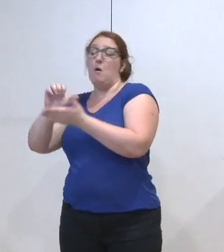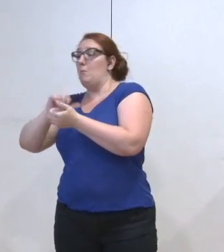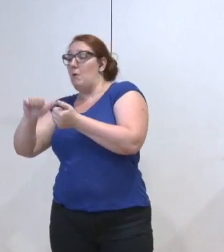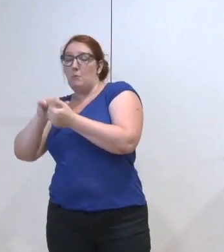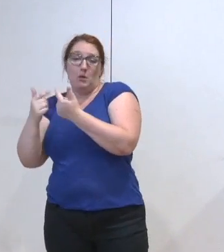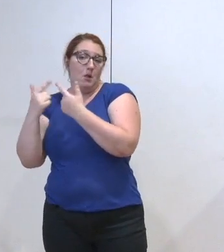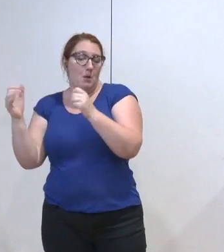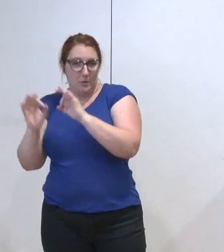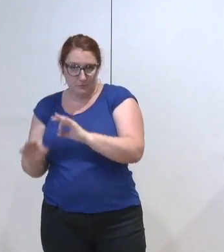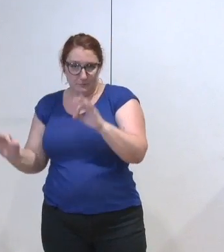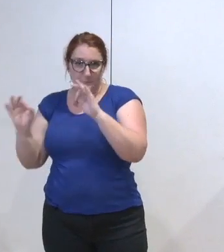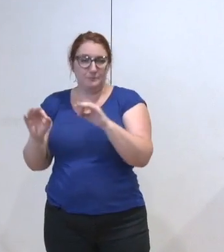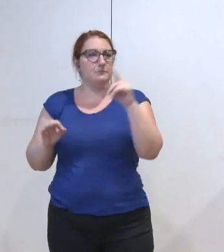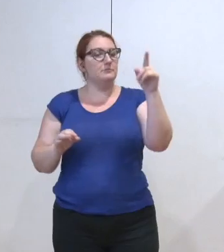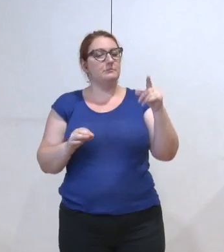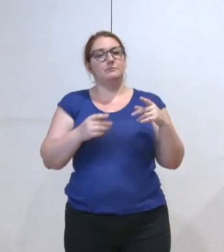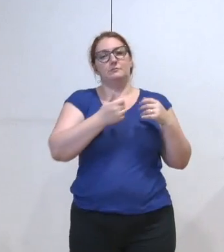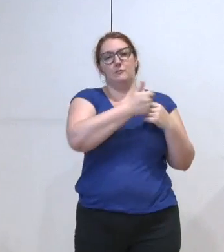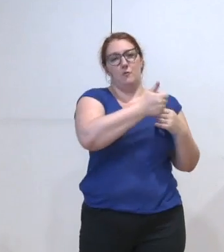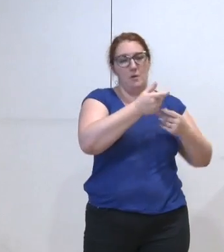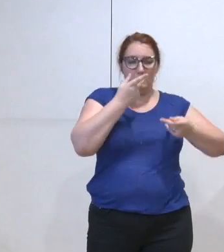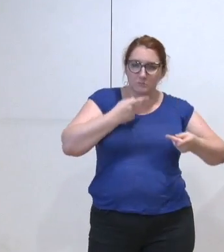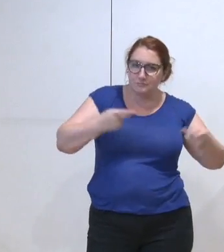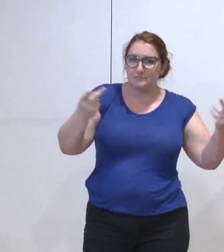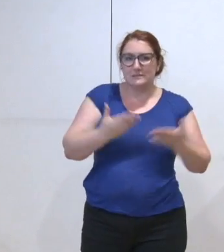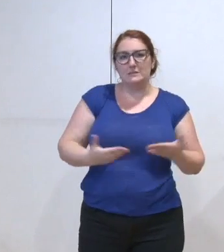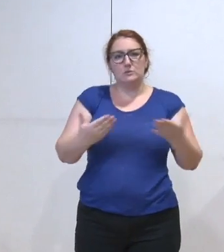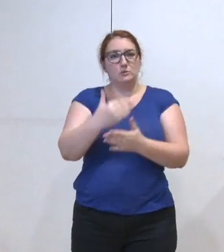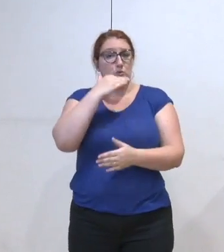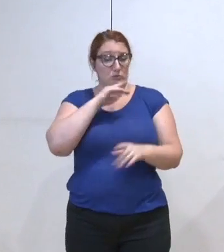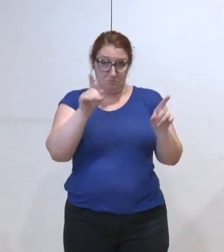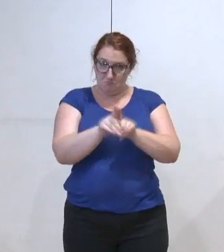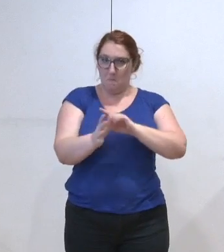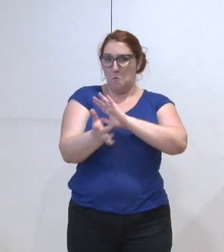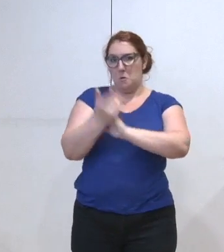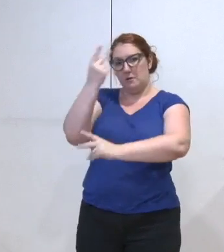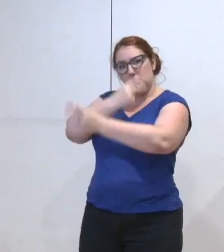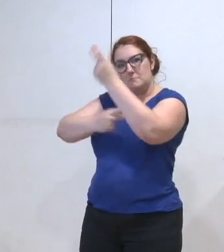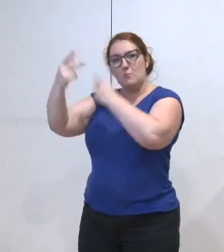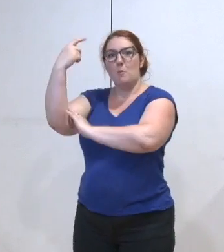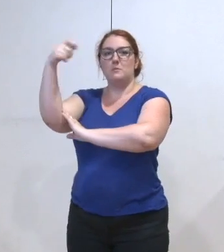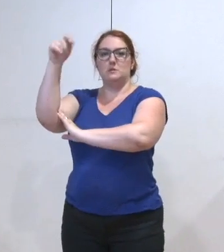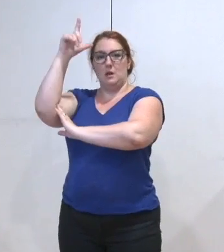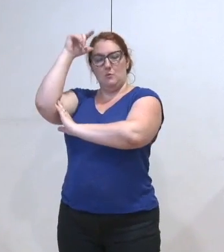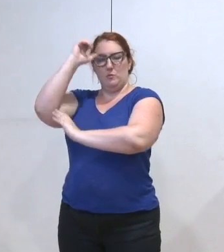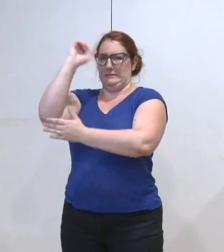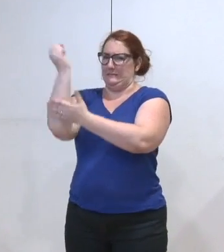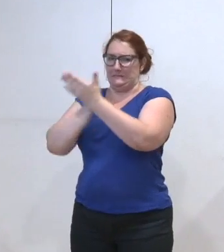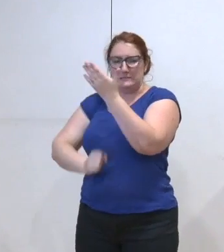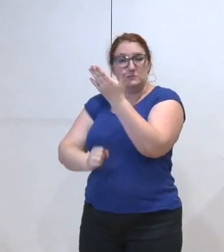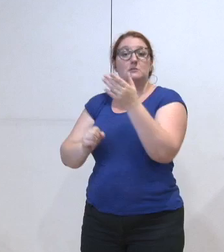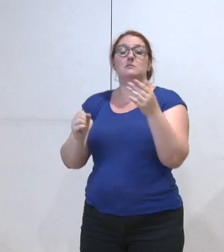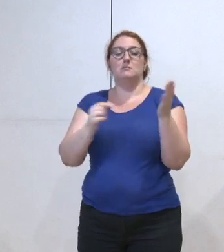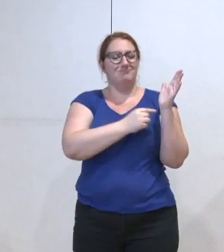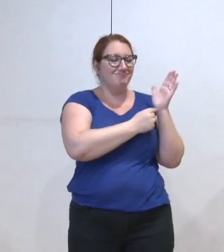d'urgence qui est d'ailleurs rappelé également dans dans le courrier que vous adressé au Président de la République en parlant de prolifération des